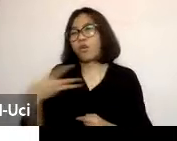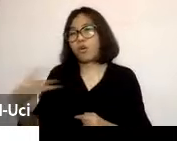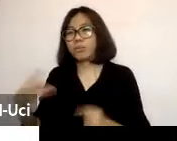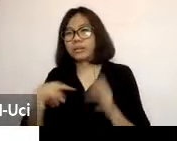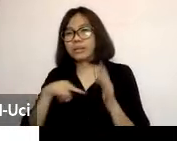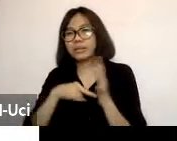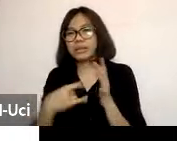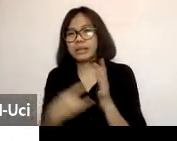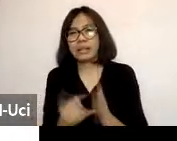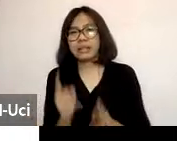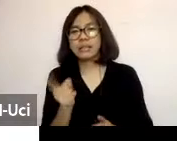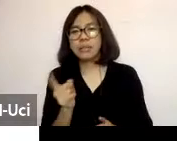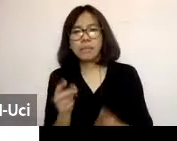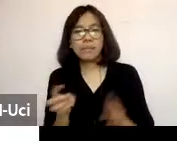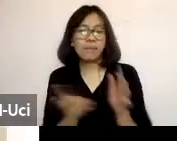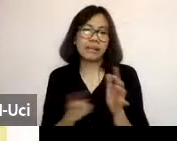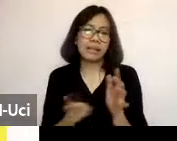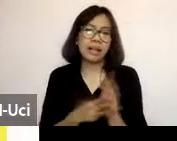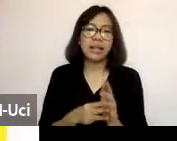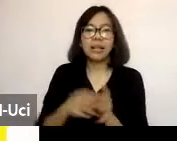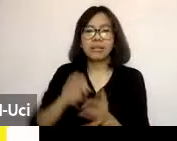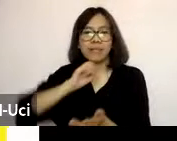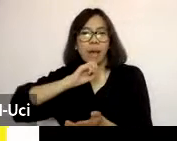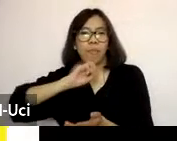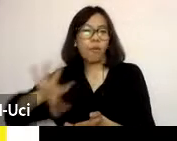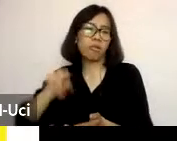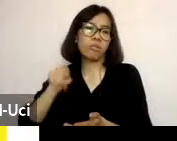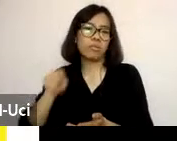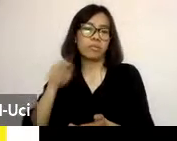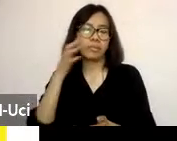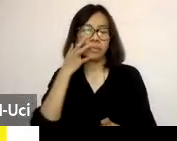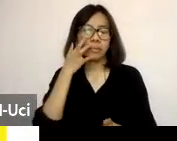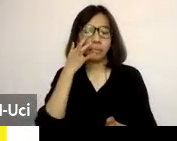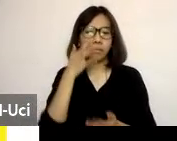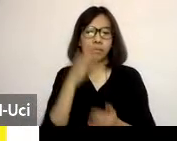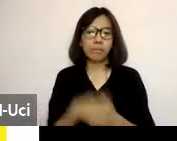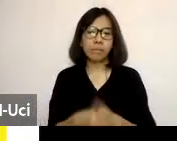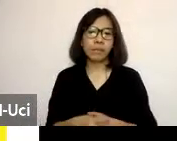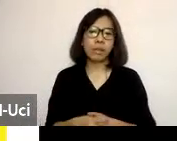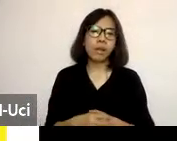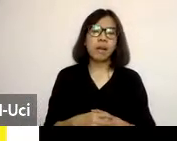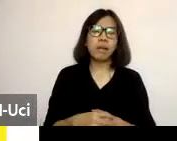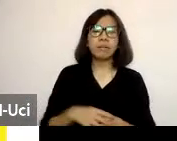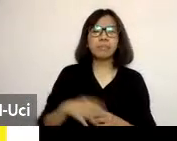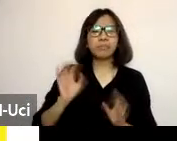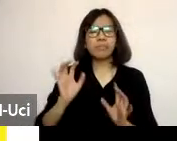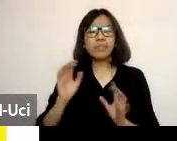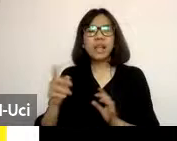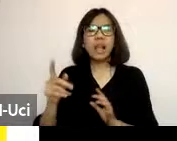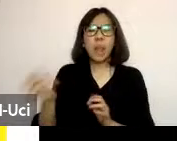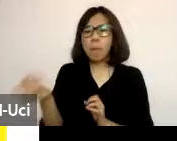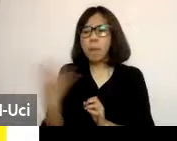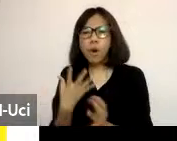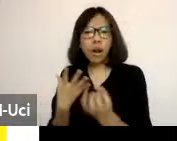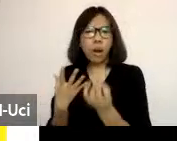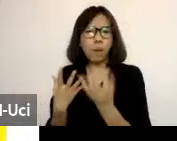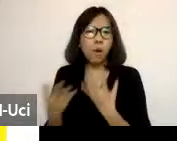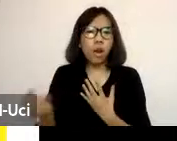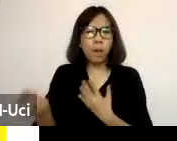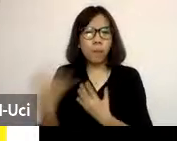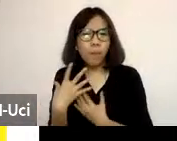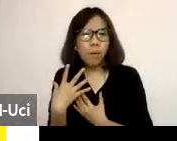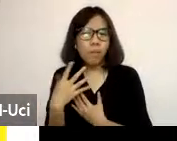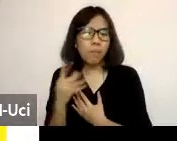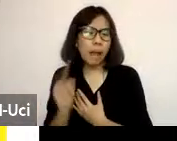itu lanjut Nah apa saja pengajuan pengajuan kalau dari Dikti pemersatu